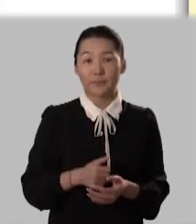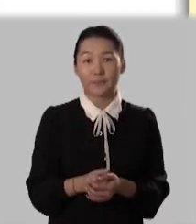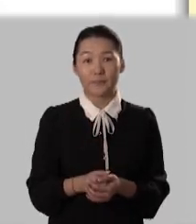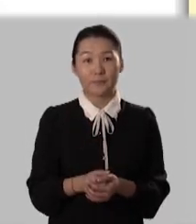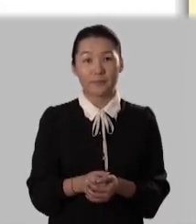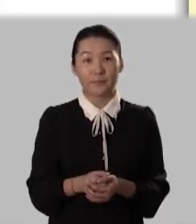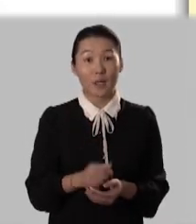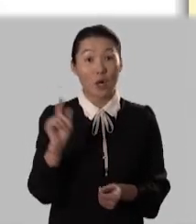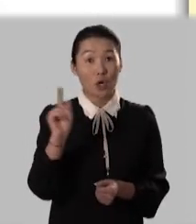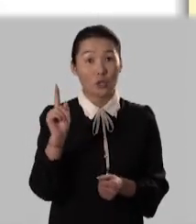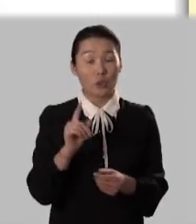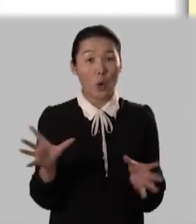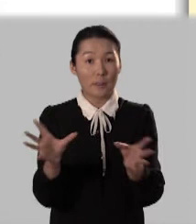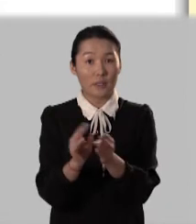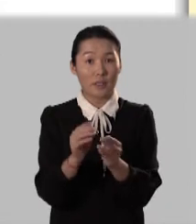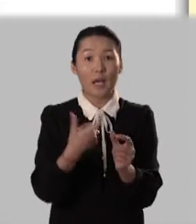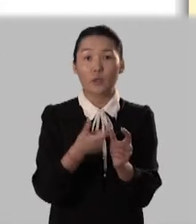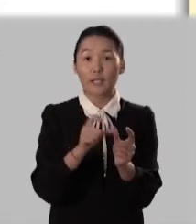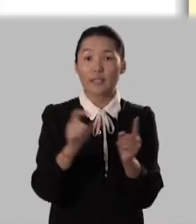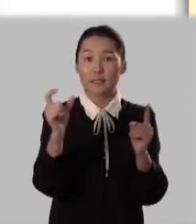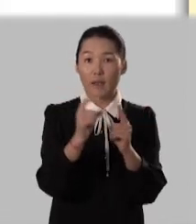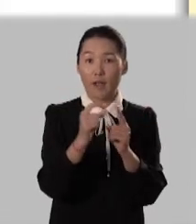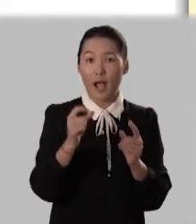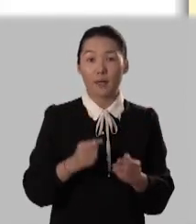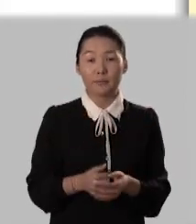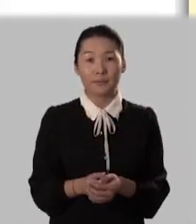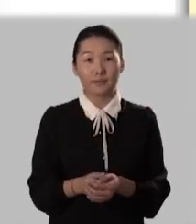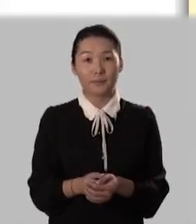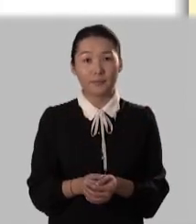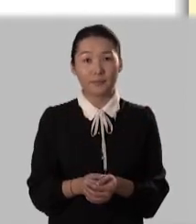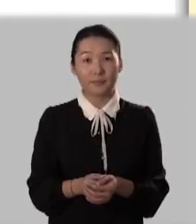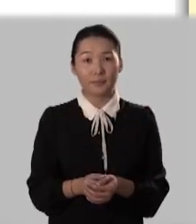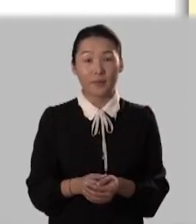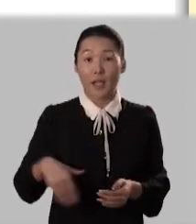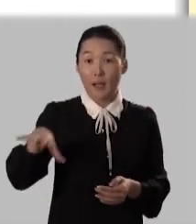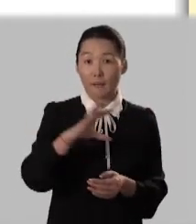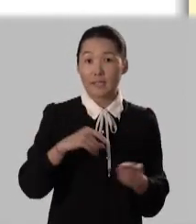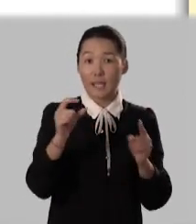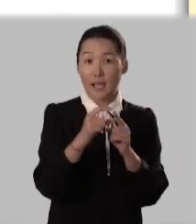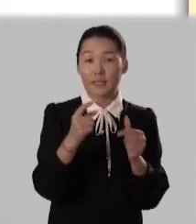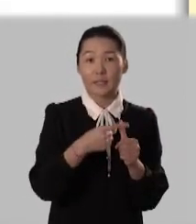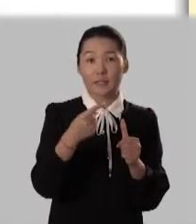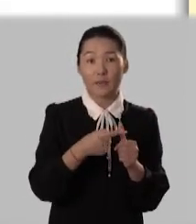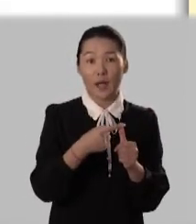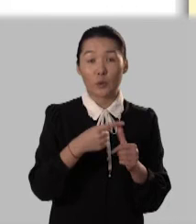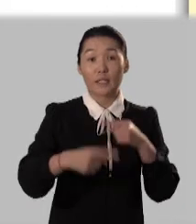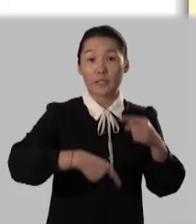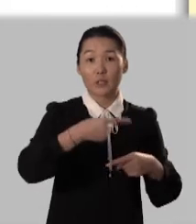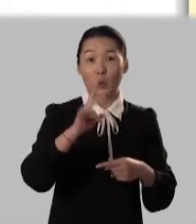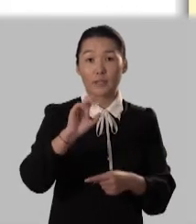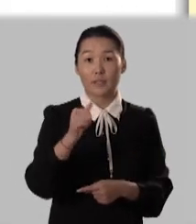что объединяет эти слова все они называют традиционные национальные